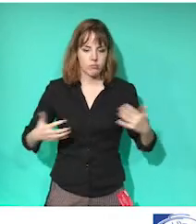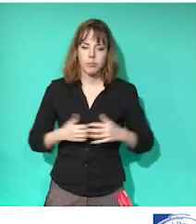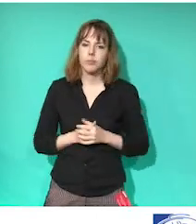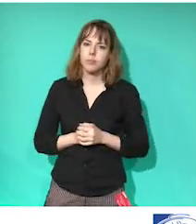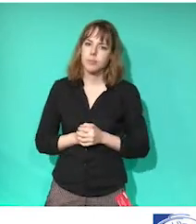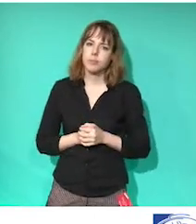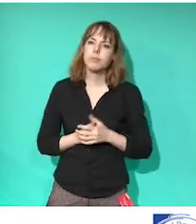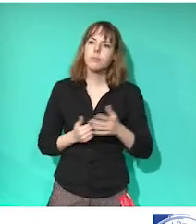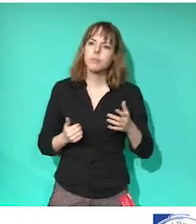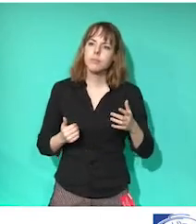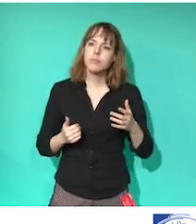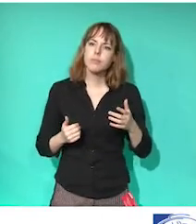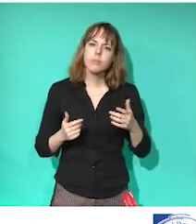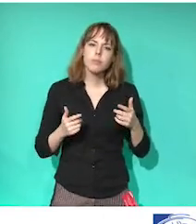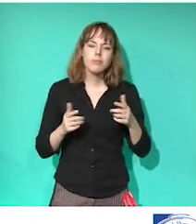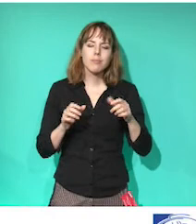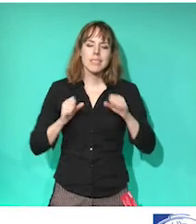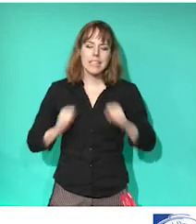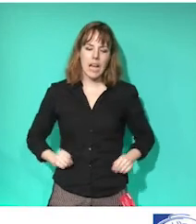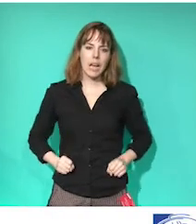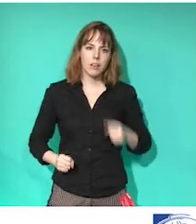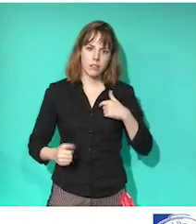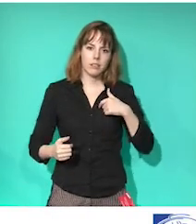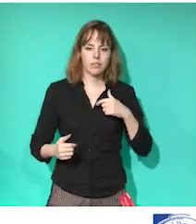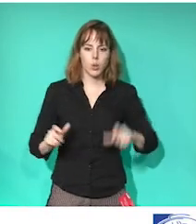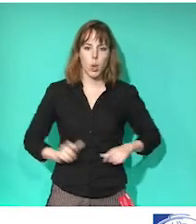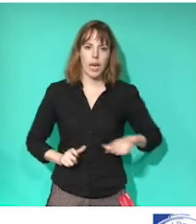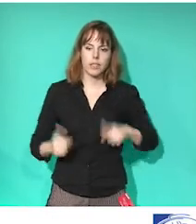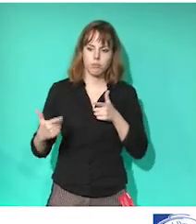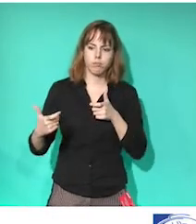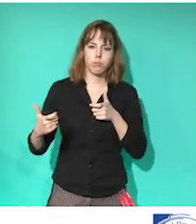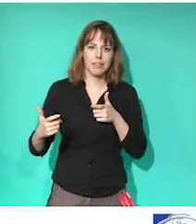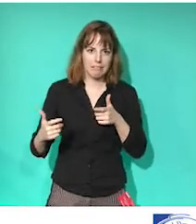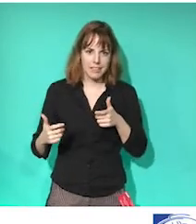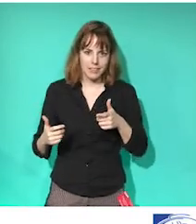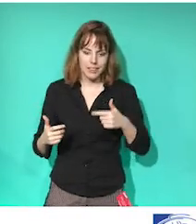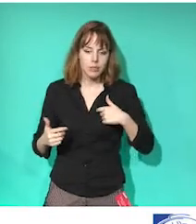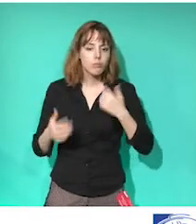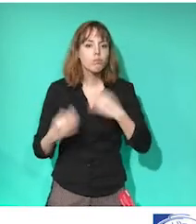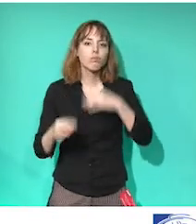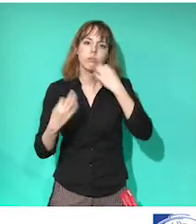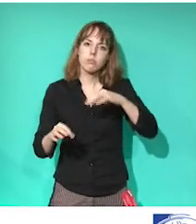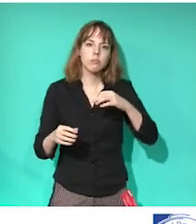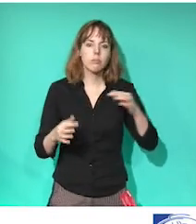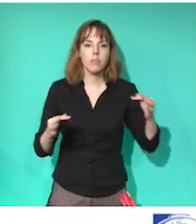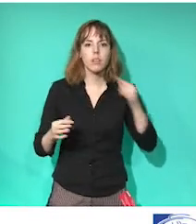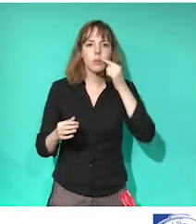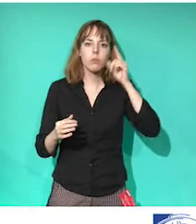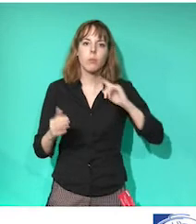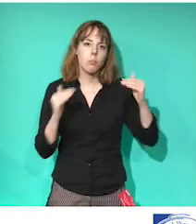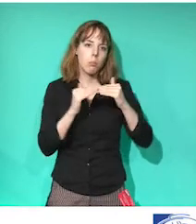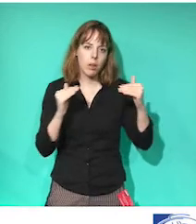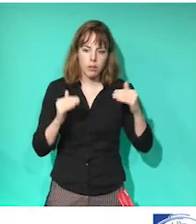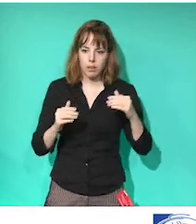cette petite altercation au Sénat avec un de mes collègues, qui, pendant que je parlais sur la parité d'ailleurs, avait du fond de